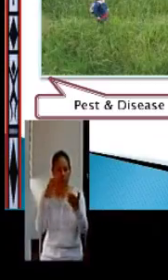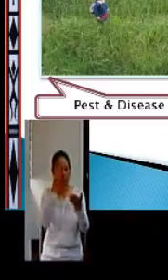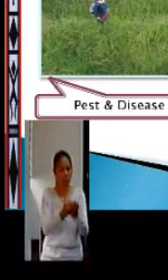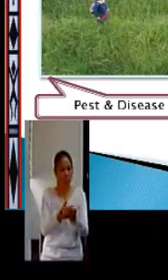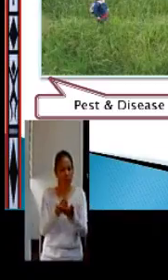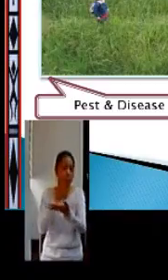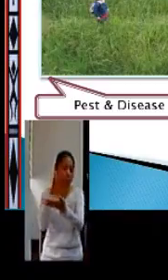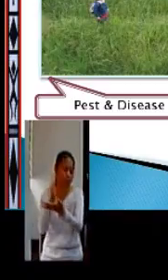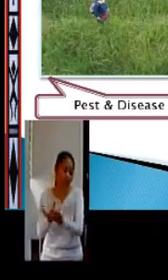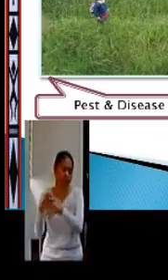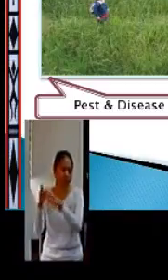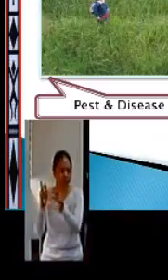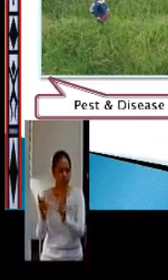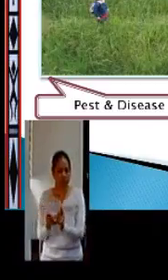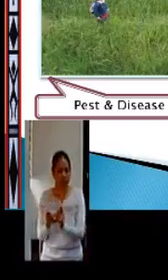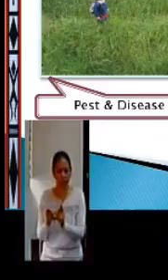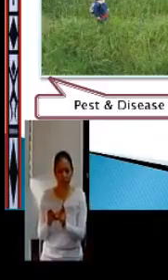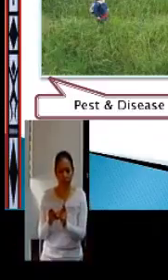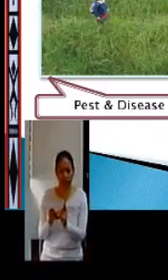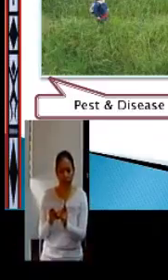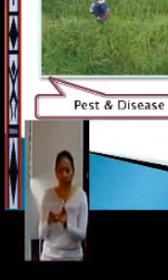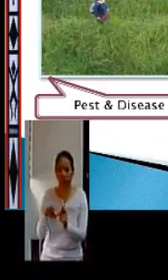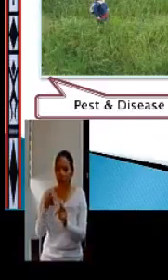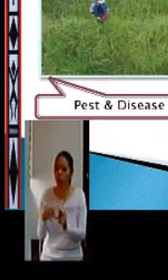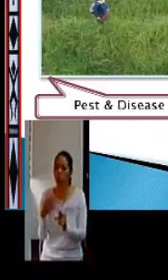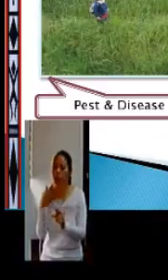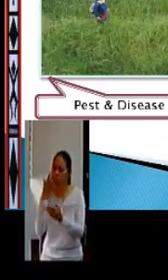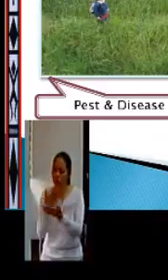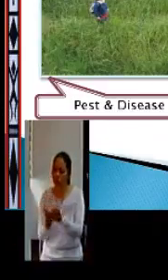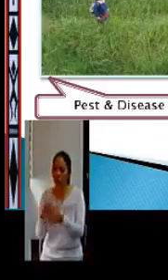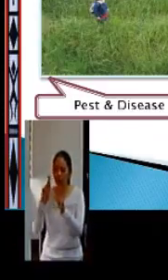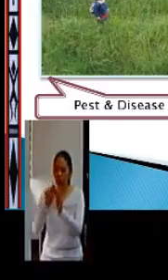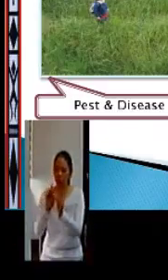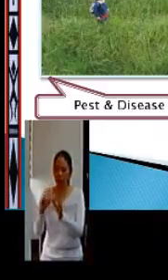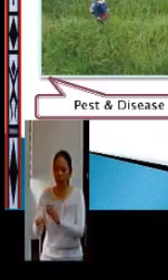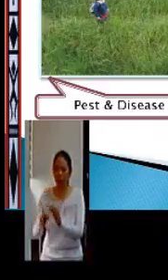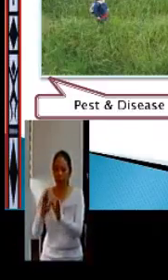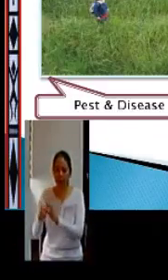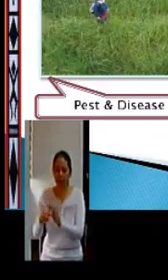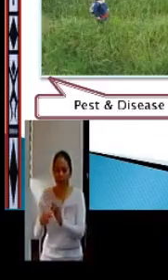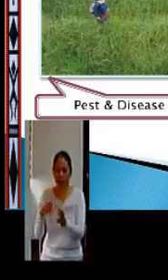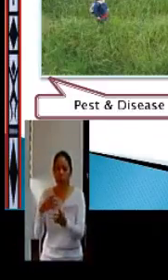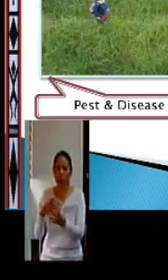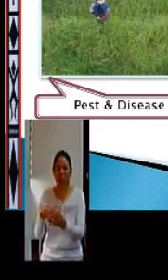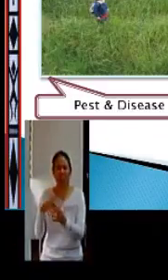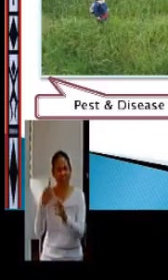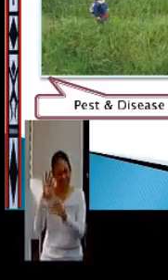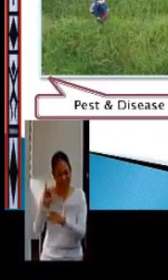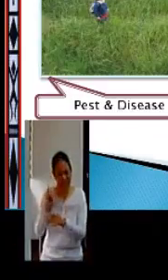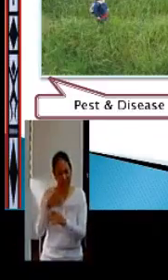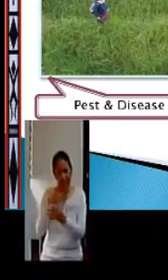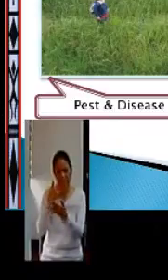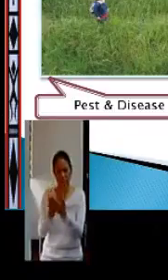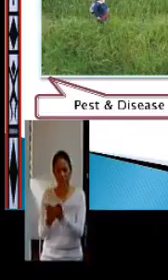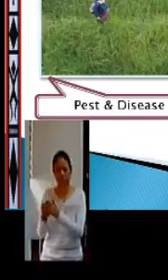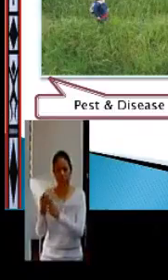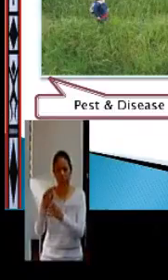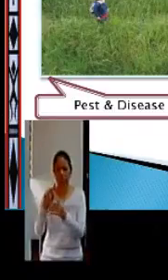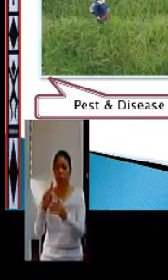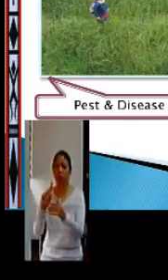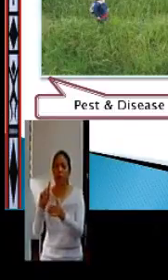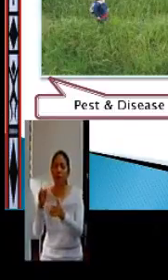ang magandang itanim mo, tinanim maganda sa una, pero at times sinisira na naman yung aming natural na kalikasan o